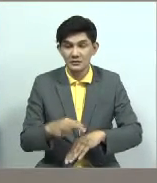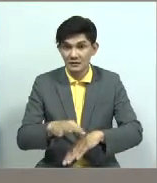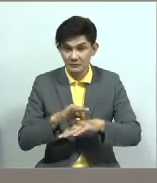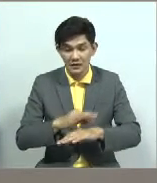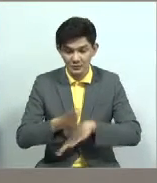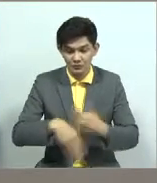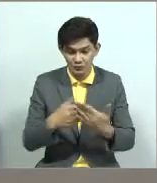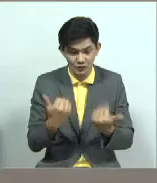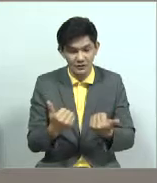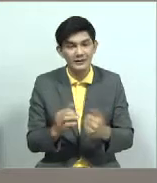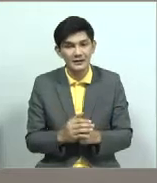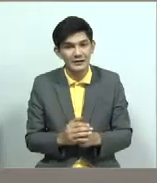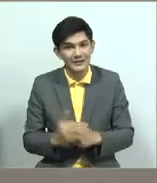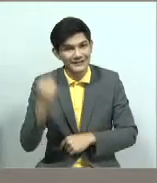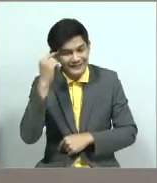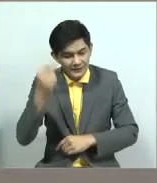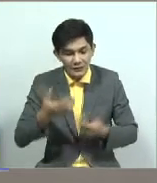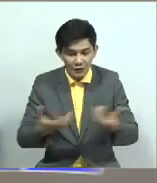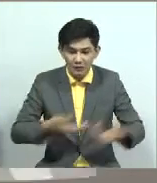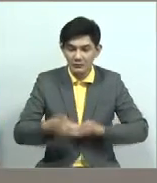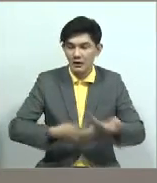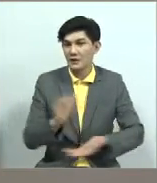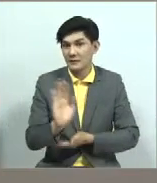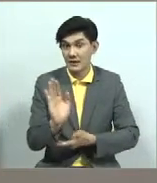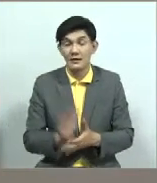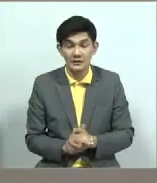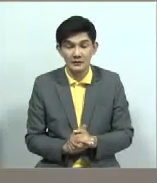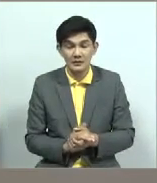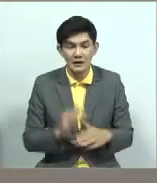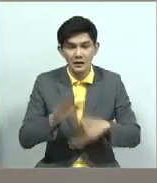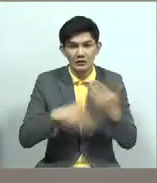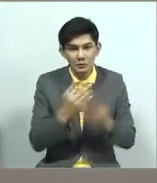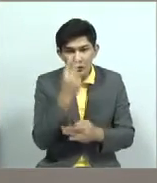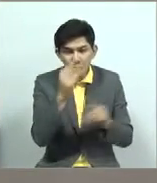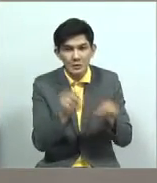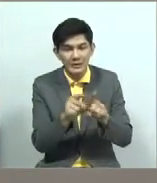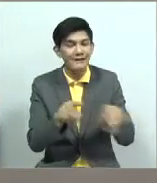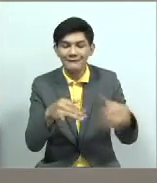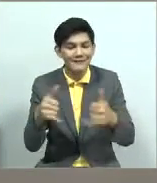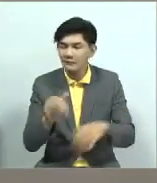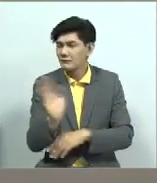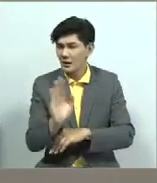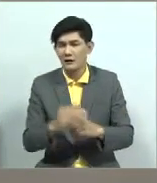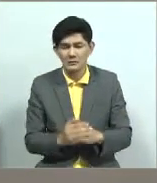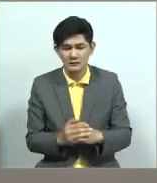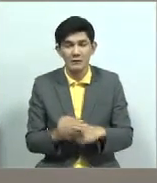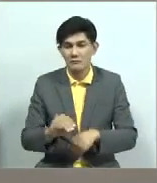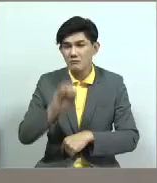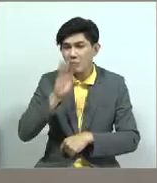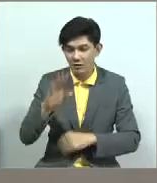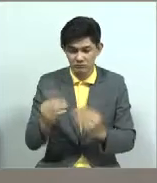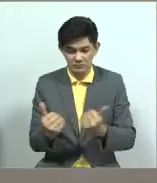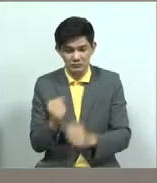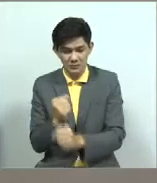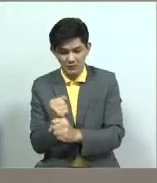านี้มันไม่ใช่ตำแหน่งไม่ใช่ขายของนะทุกคนมองเหมือนกันเป็นขายของเหมือนแล้วแต่ละพอปอกอย่างนี้